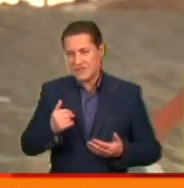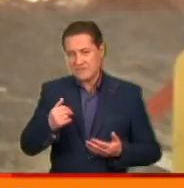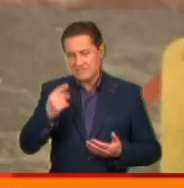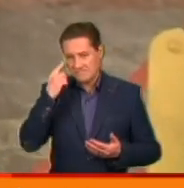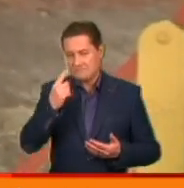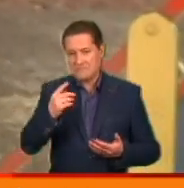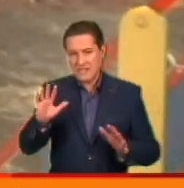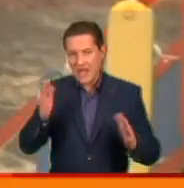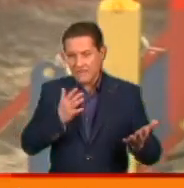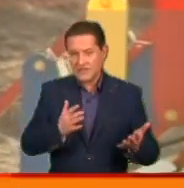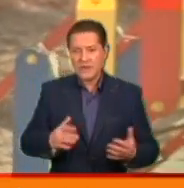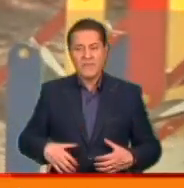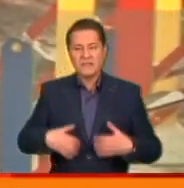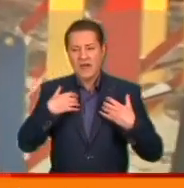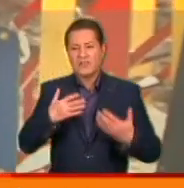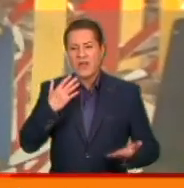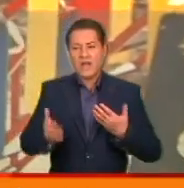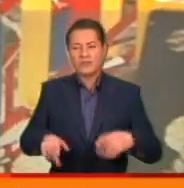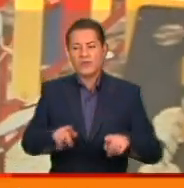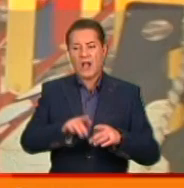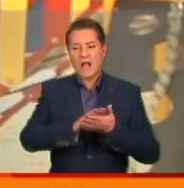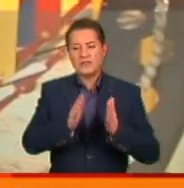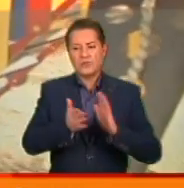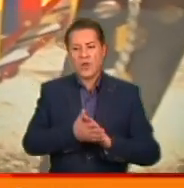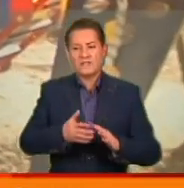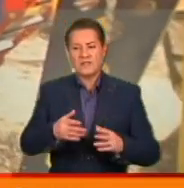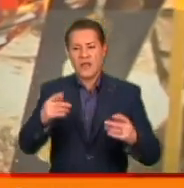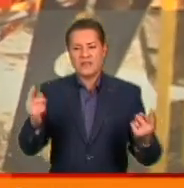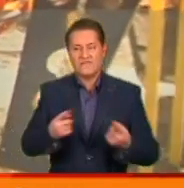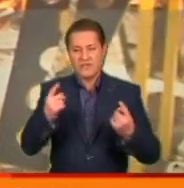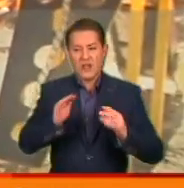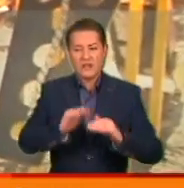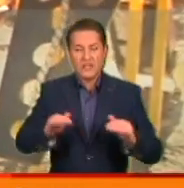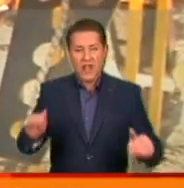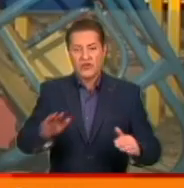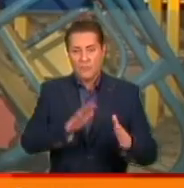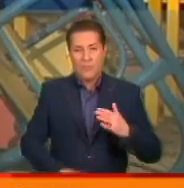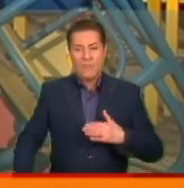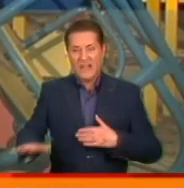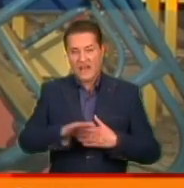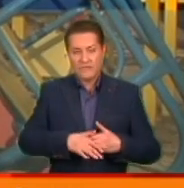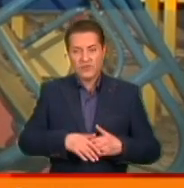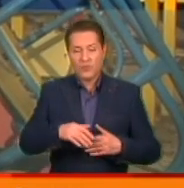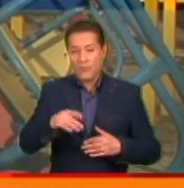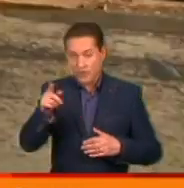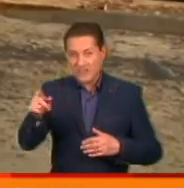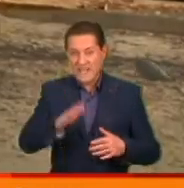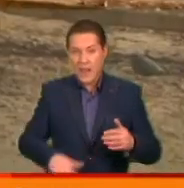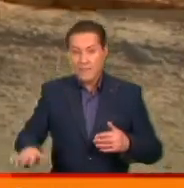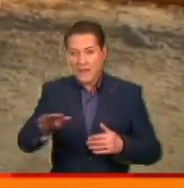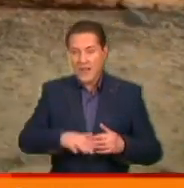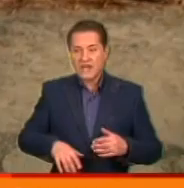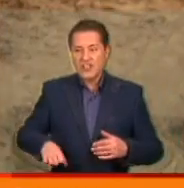явищем. Але найстрашніше, якщо така ситуація стає звичною на дитячому майданчику. Попри цей майданчик, Анна